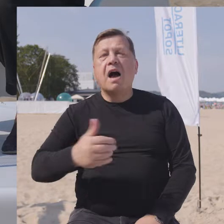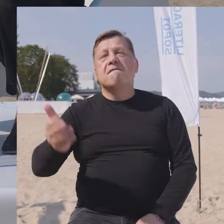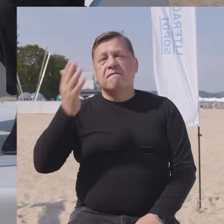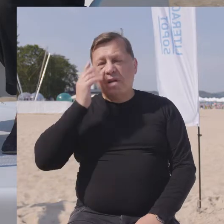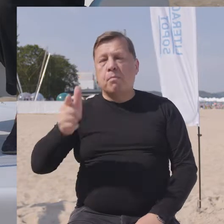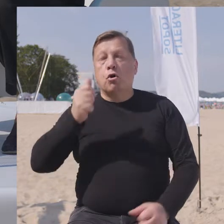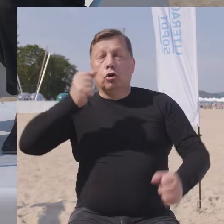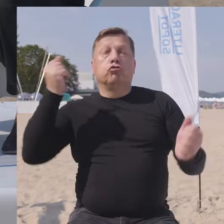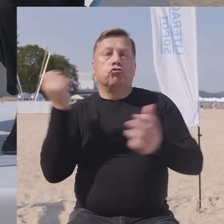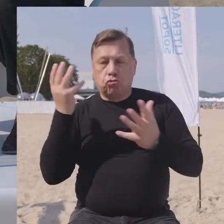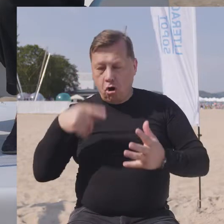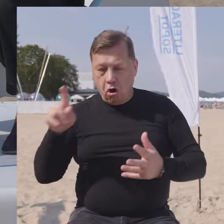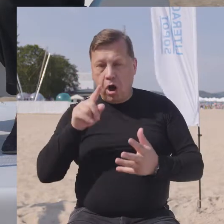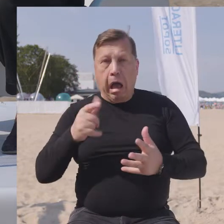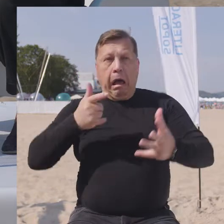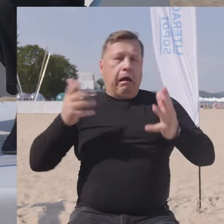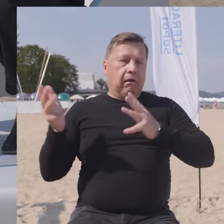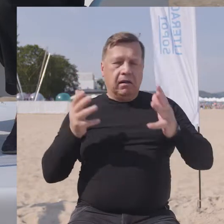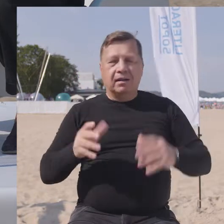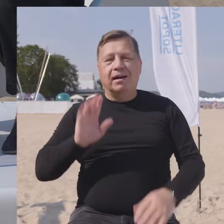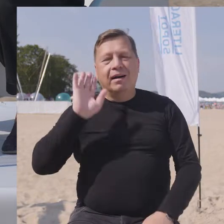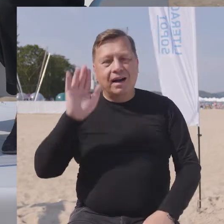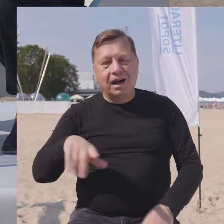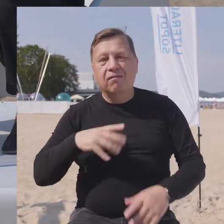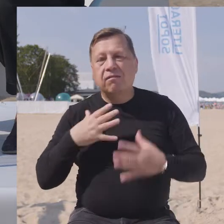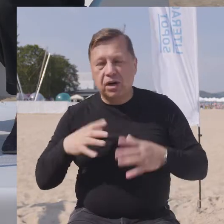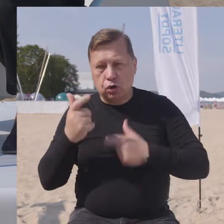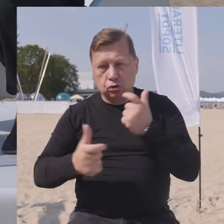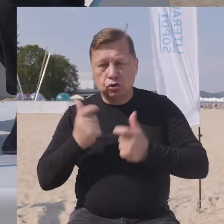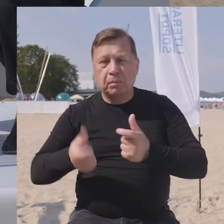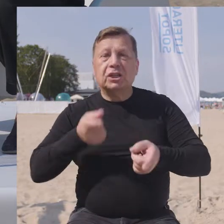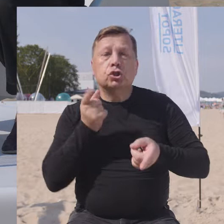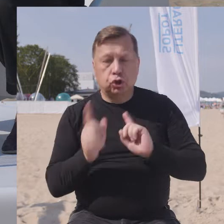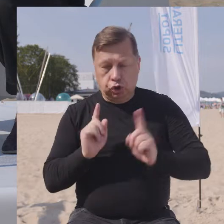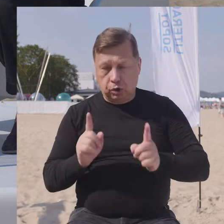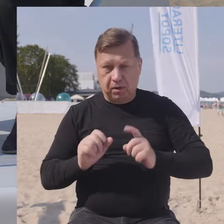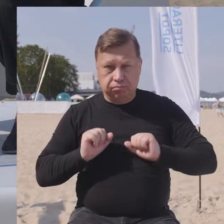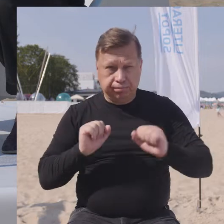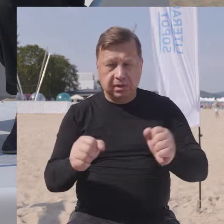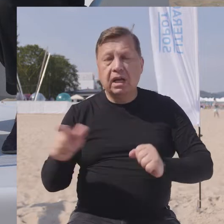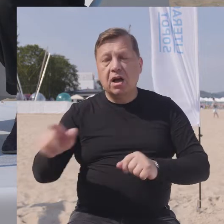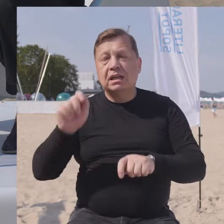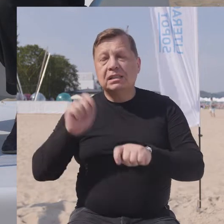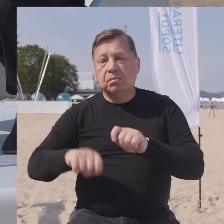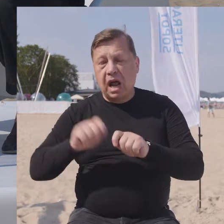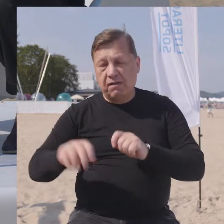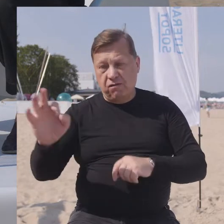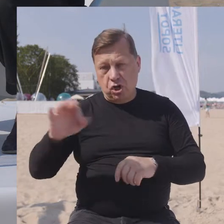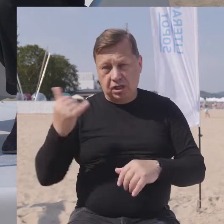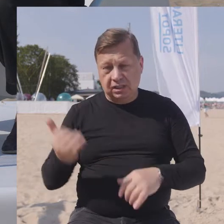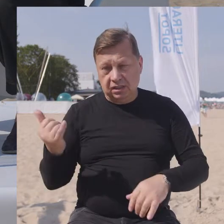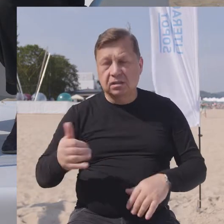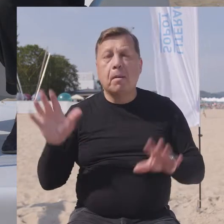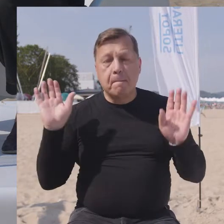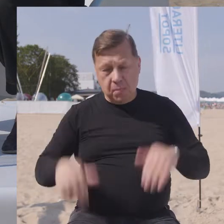niedowierzanie, ale dopóki się nie ogarniesz, a zrób to szybko, to możesz stracić swoje dziecko i to dosłownie. Więc od